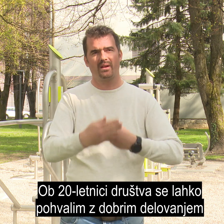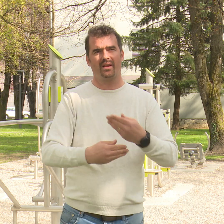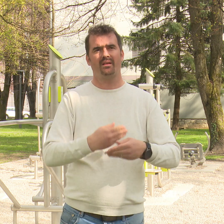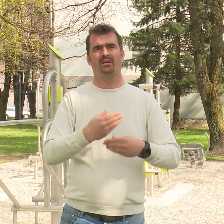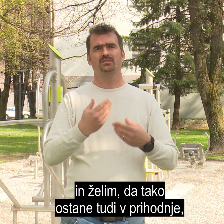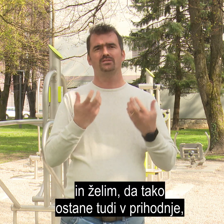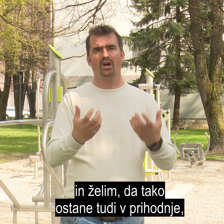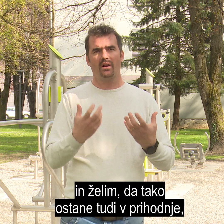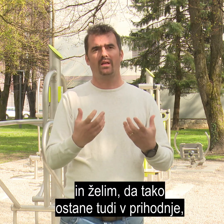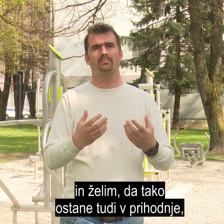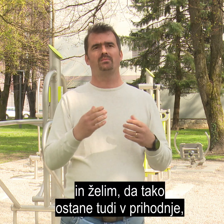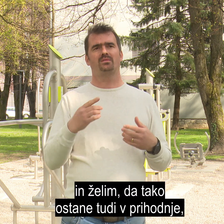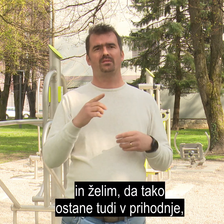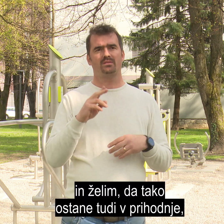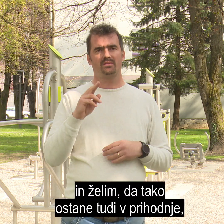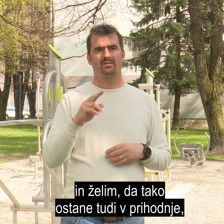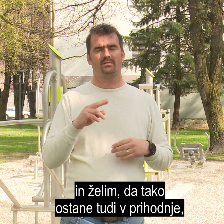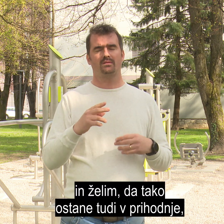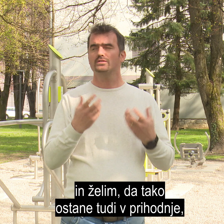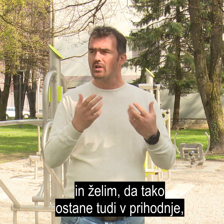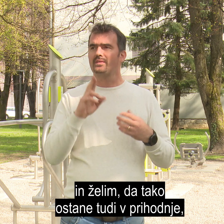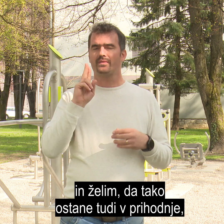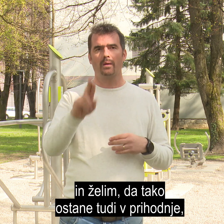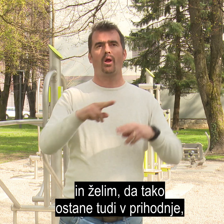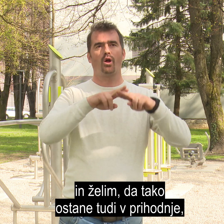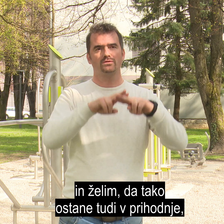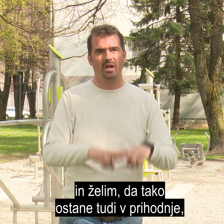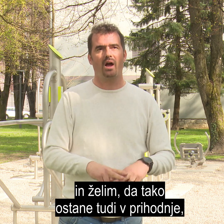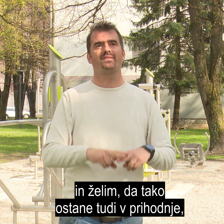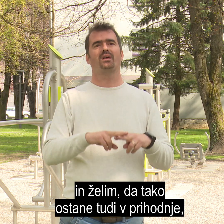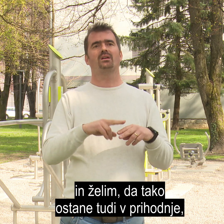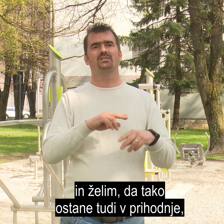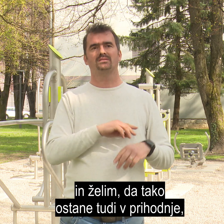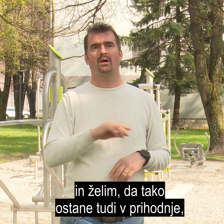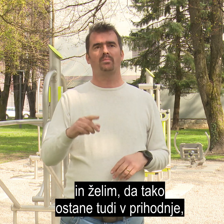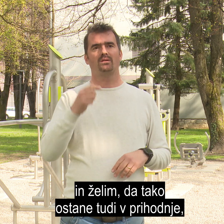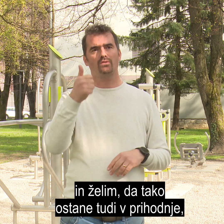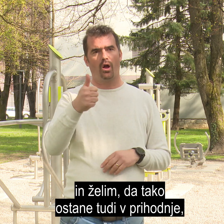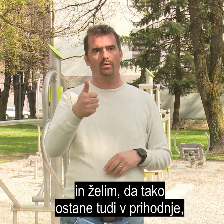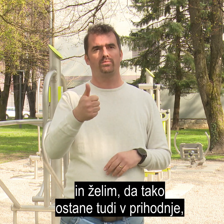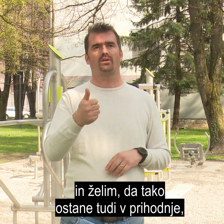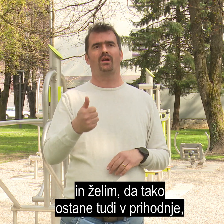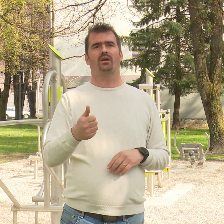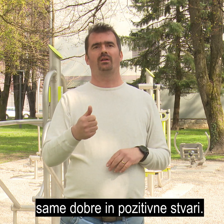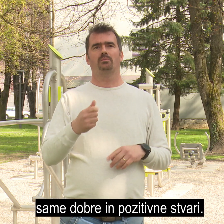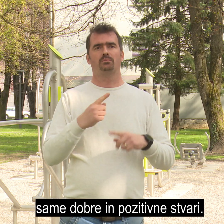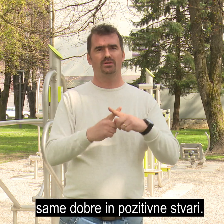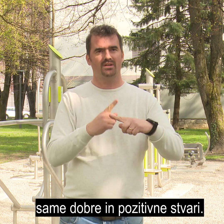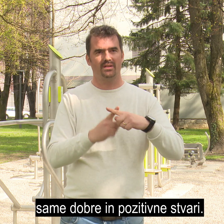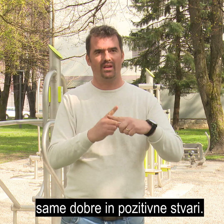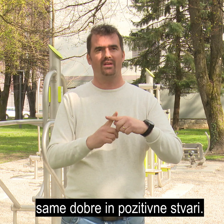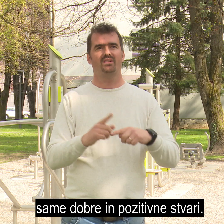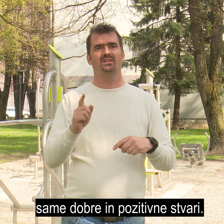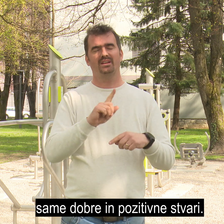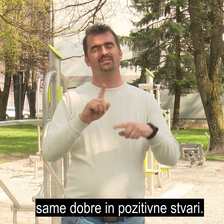želim, da ostane tudi v prihodnje. Same dobre in